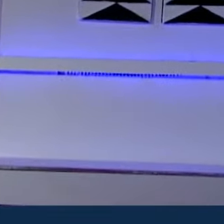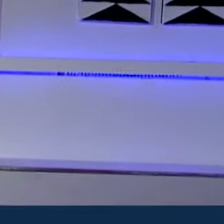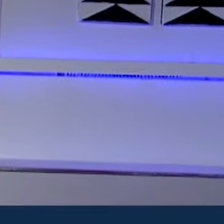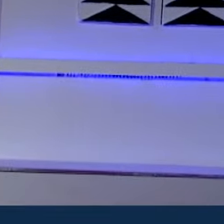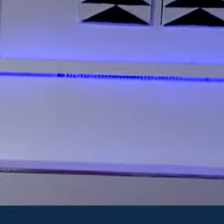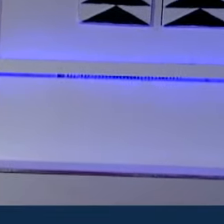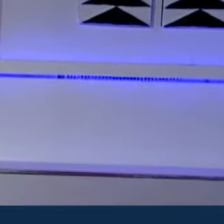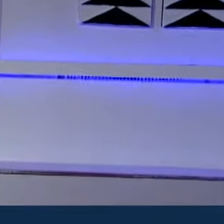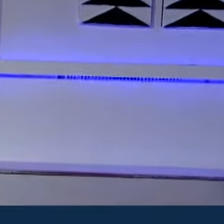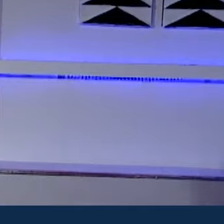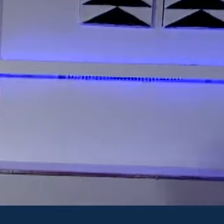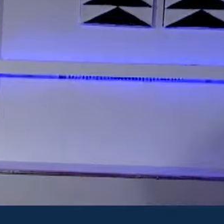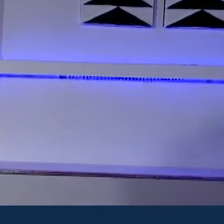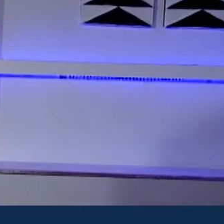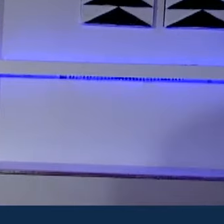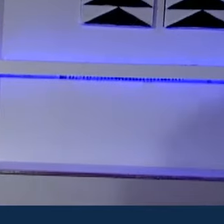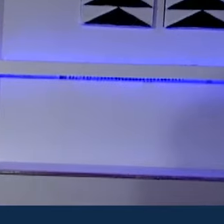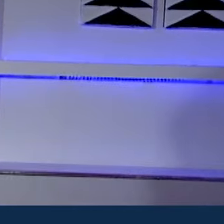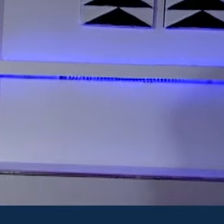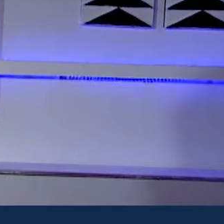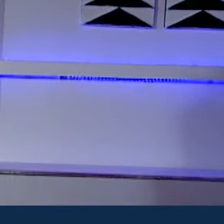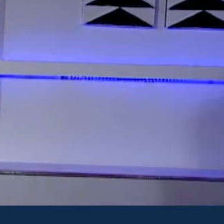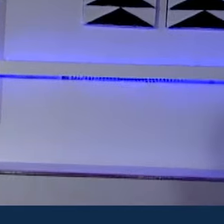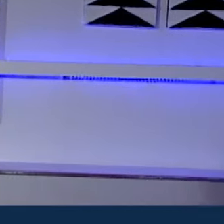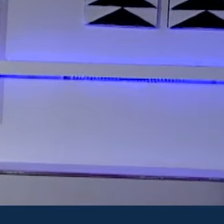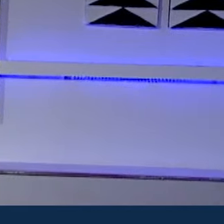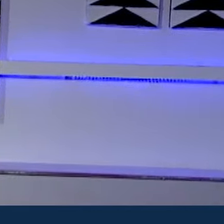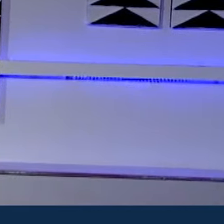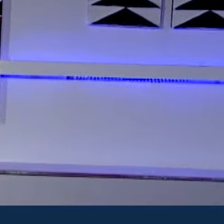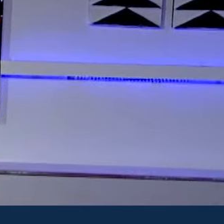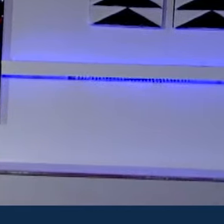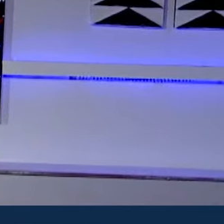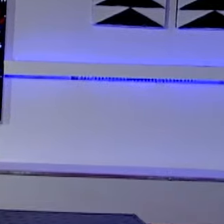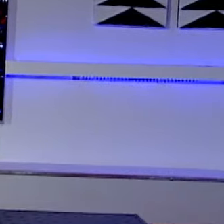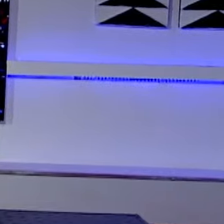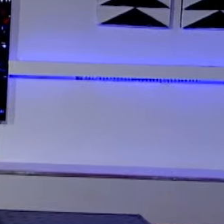mumbai yo yo bana babijogo muri he muze